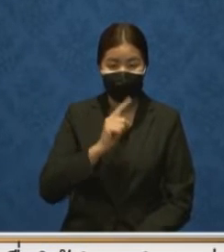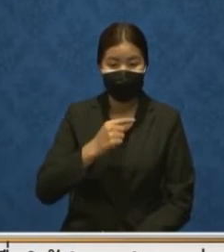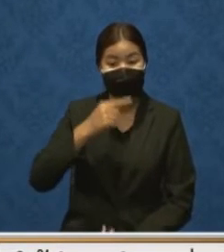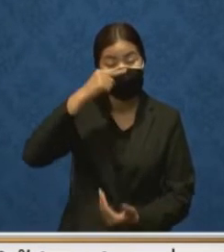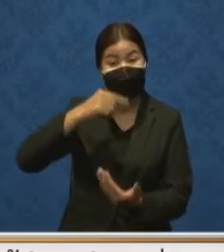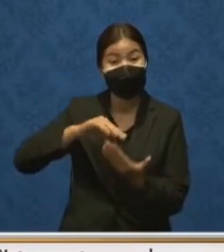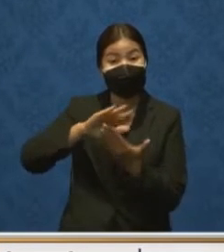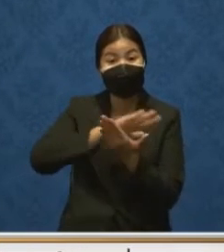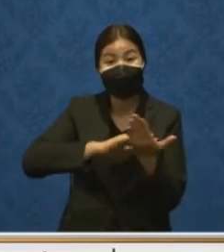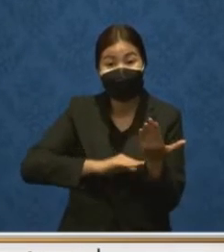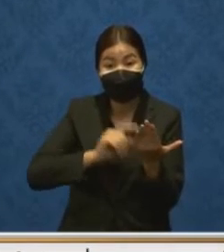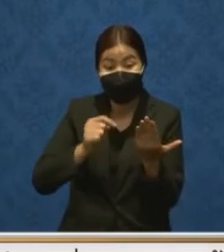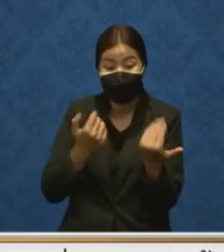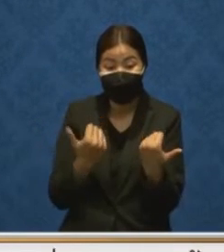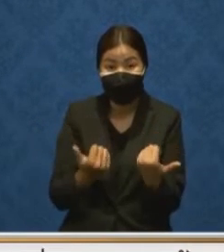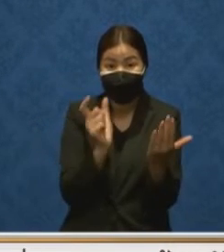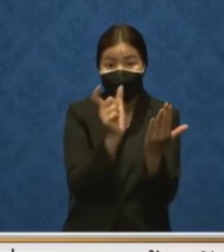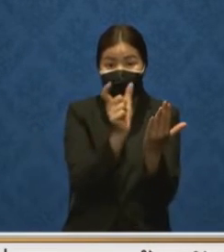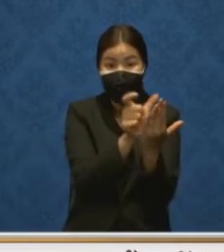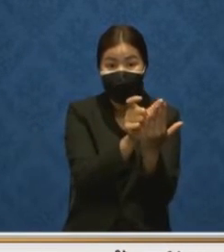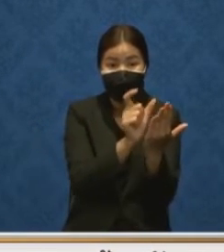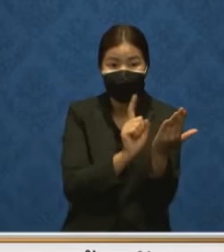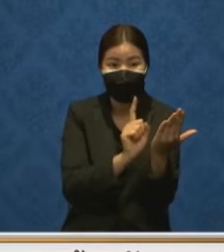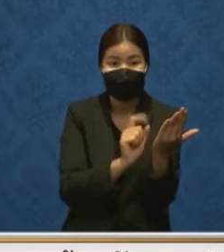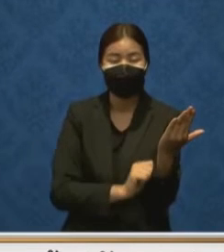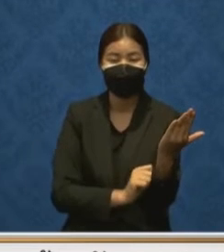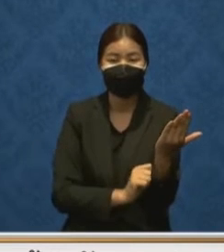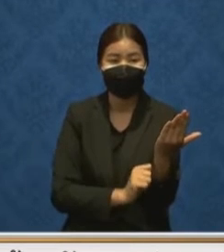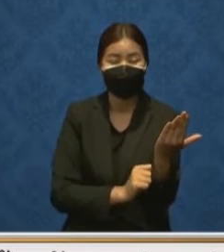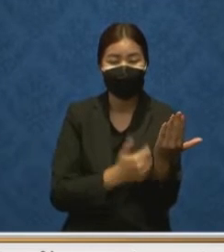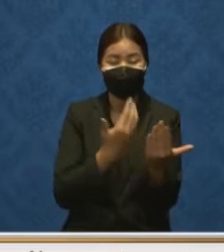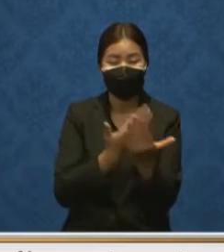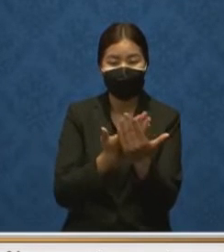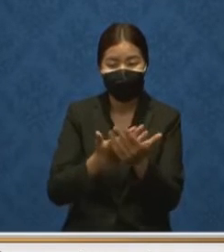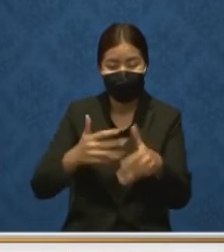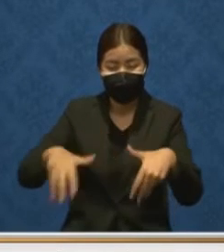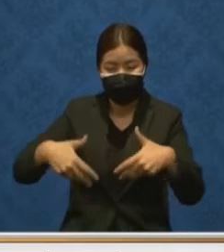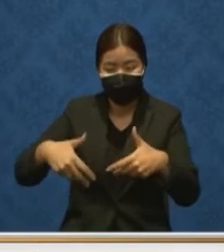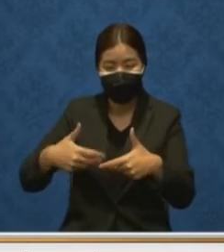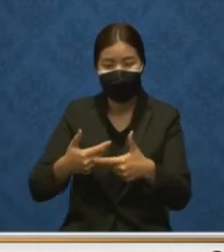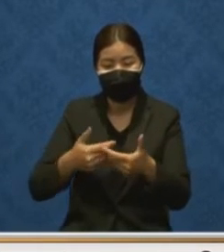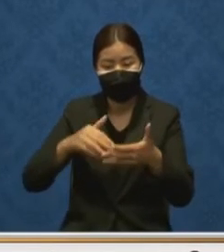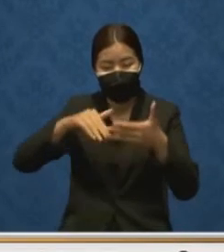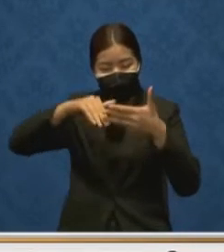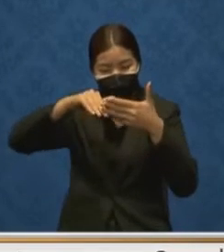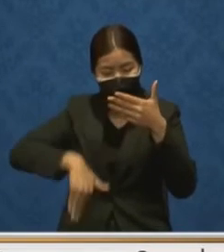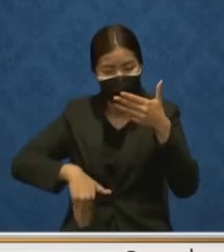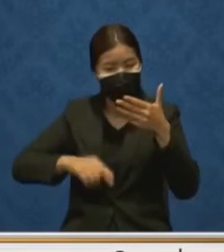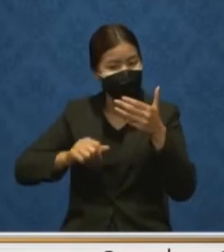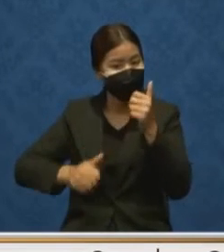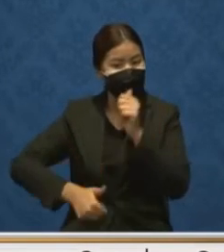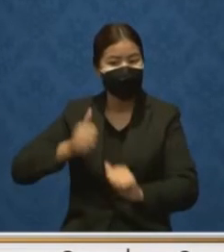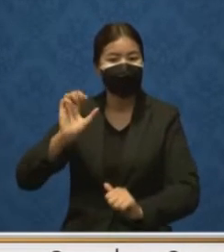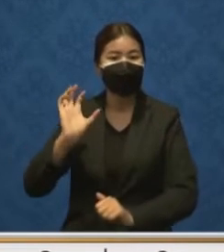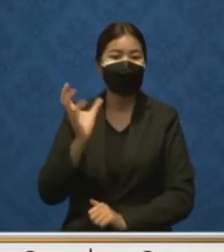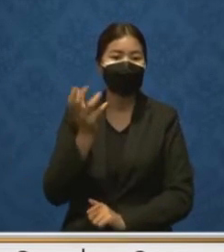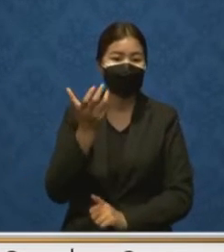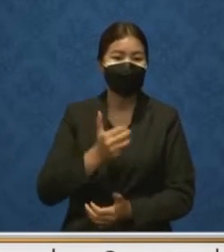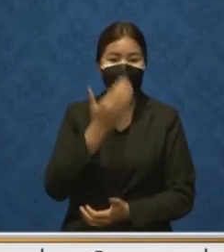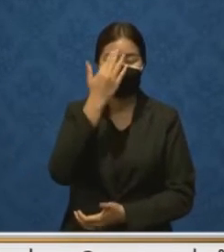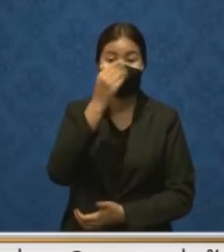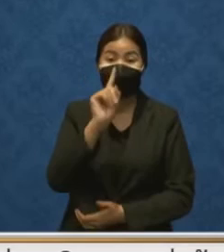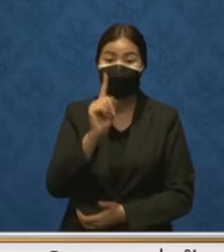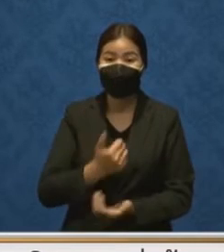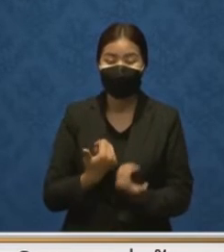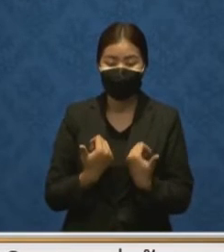อยู่ในกลุ่มประเทศที่เงินเฟ้อต่ำที่สุดในโลกที่เป็ฉะนี้ก็เพราะว่